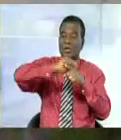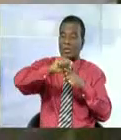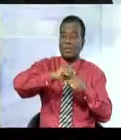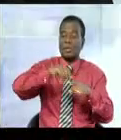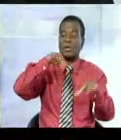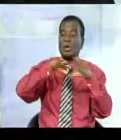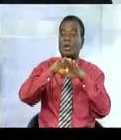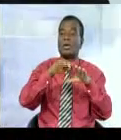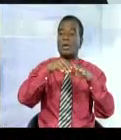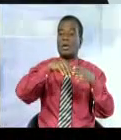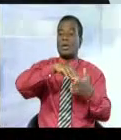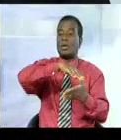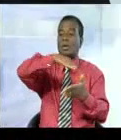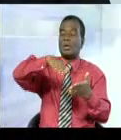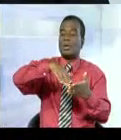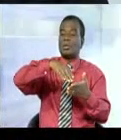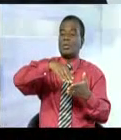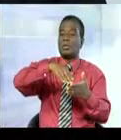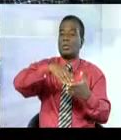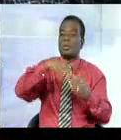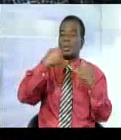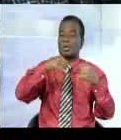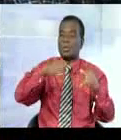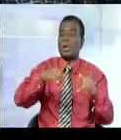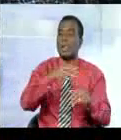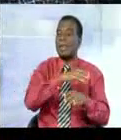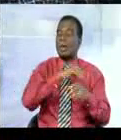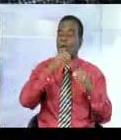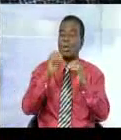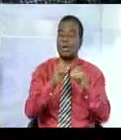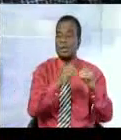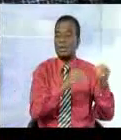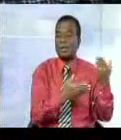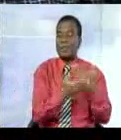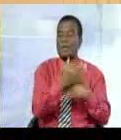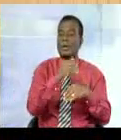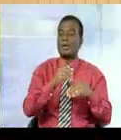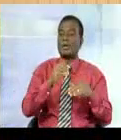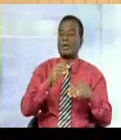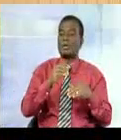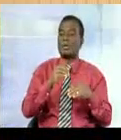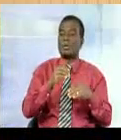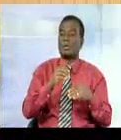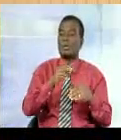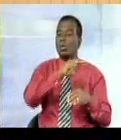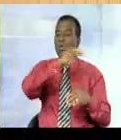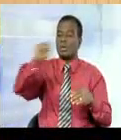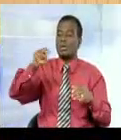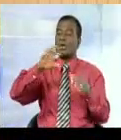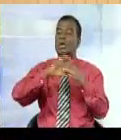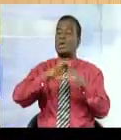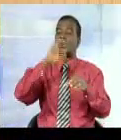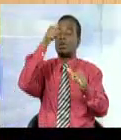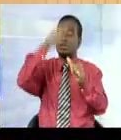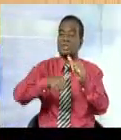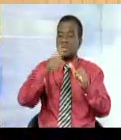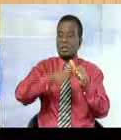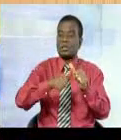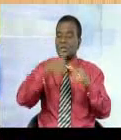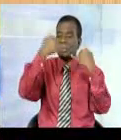industriel. Séminaire organisé par le Centre ivoirien anti-pollution, CIAPOL. Au niveau de chaque unité